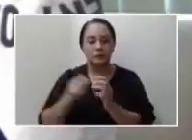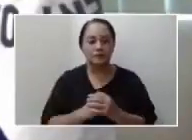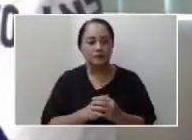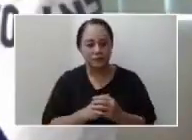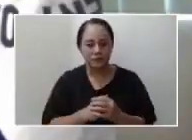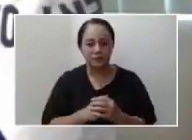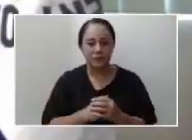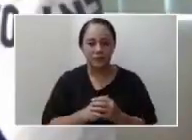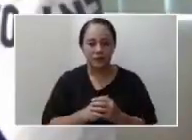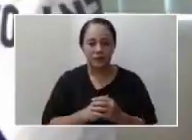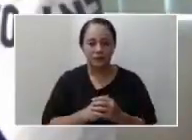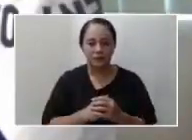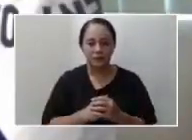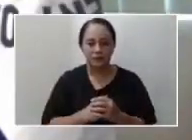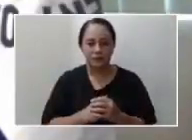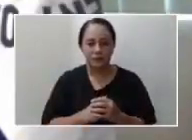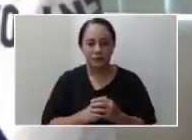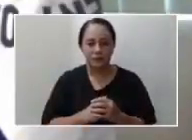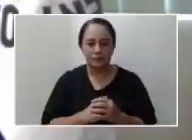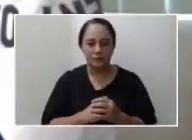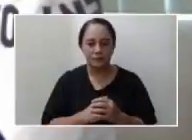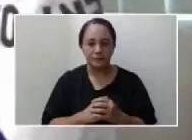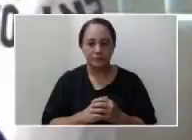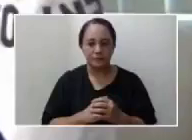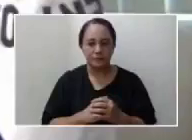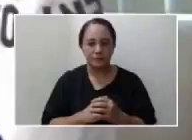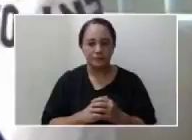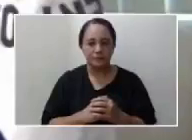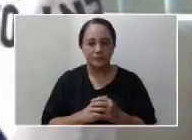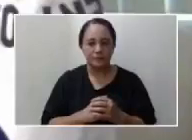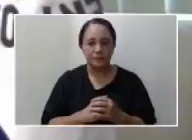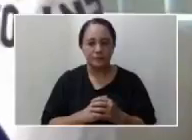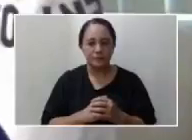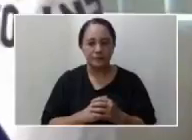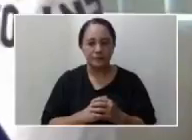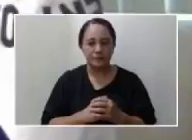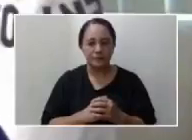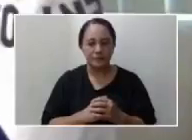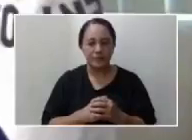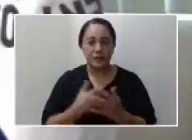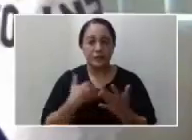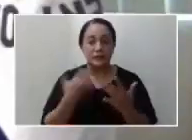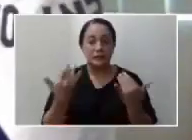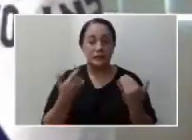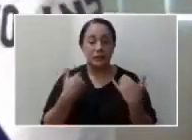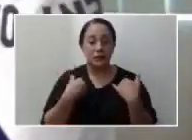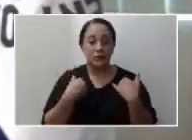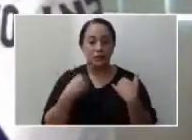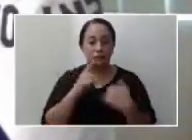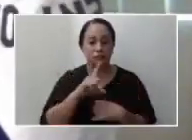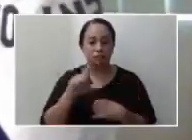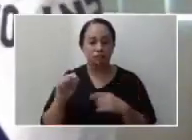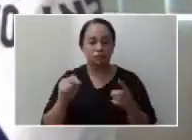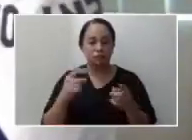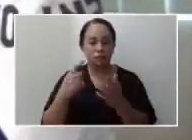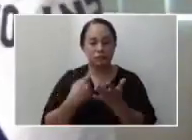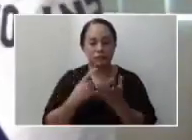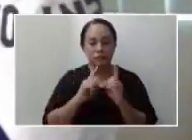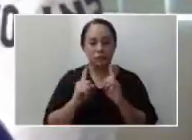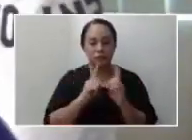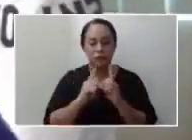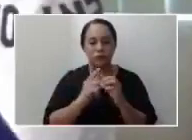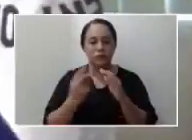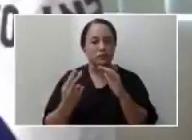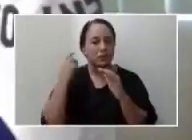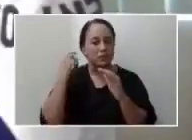minutes lang ang duration ng kanyang explosion. Kaya hindi masyadong mapapansin ito ng ating mga kababayan. At pagkatapos po noon, batang alas